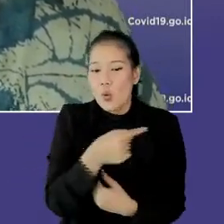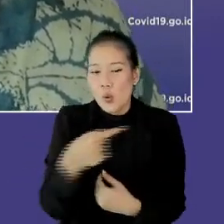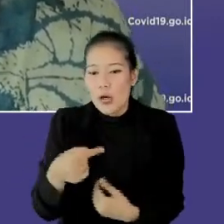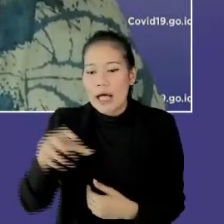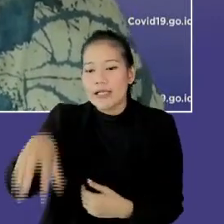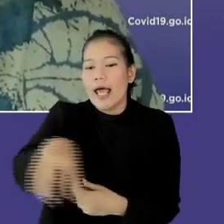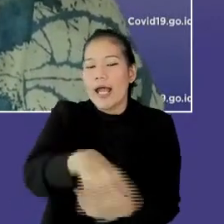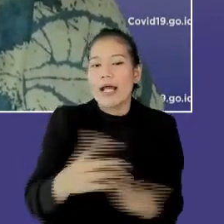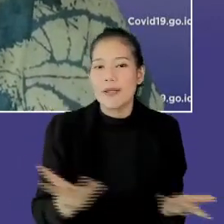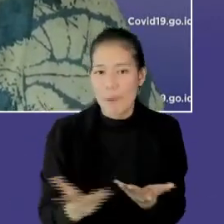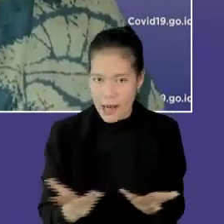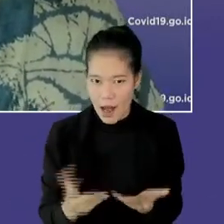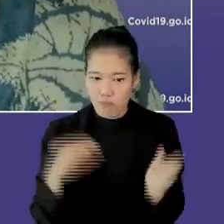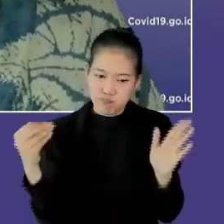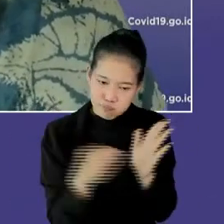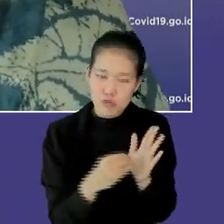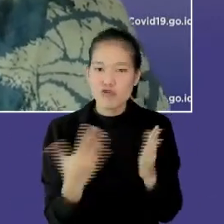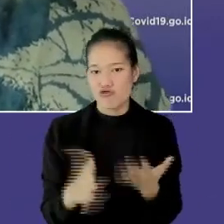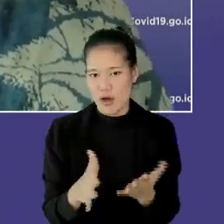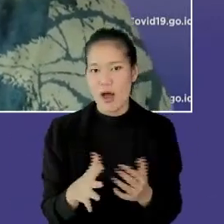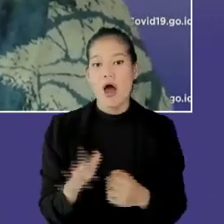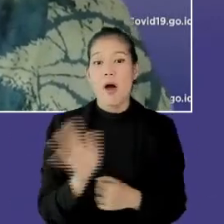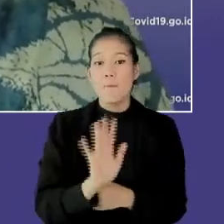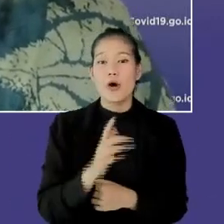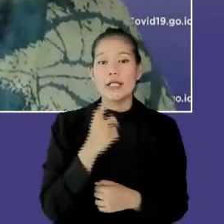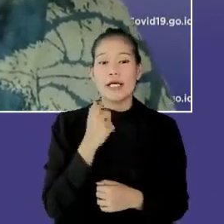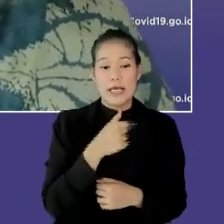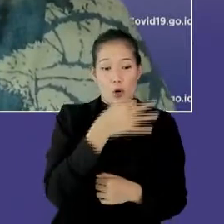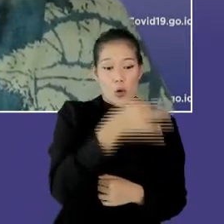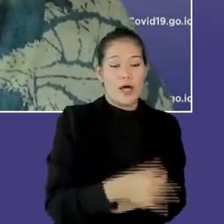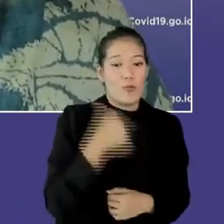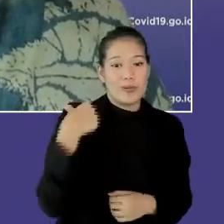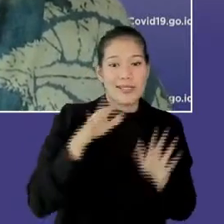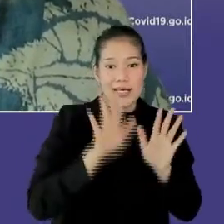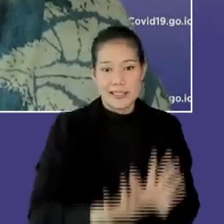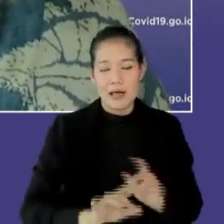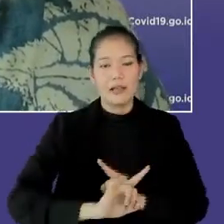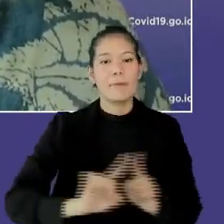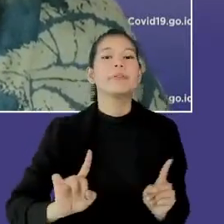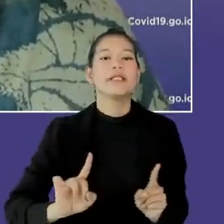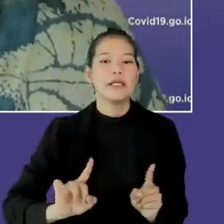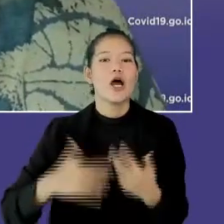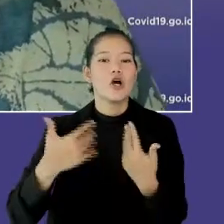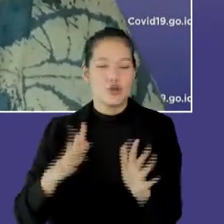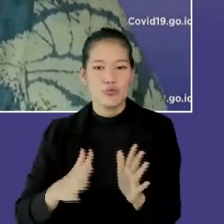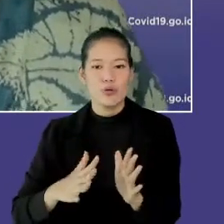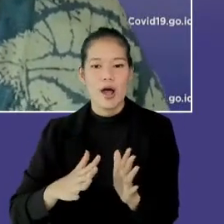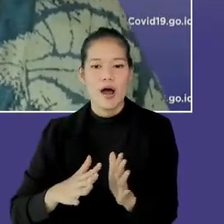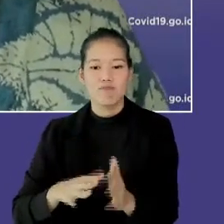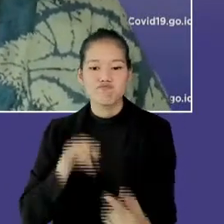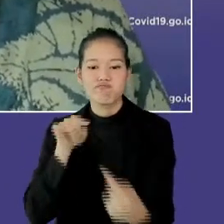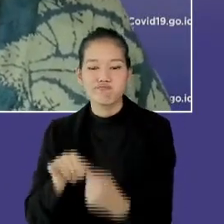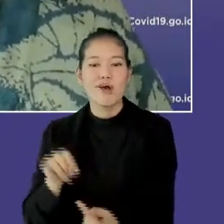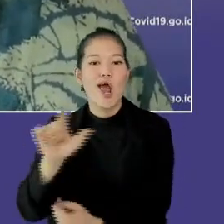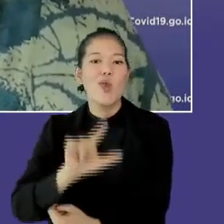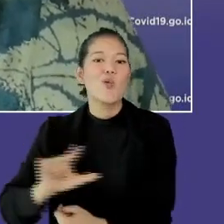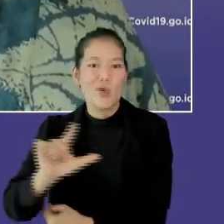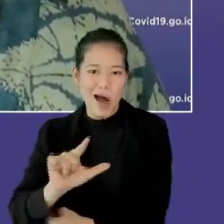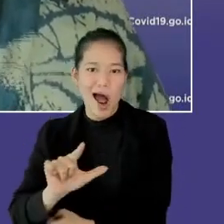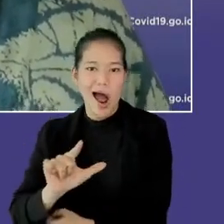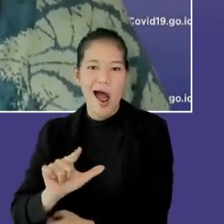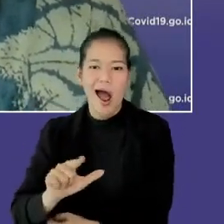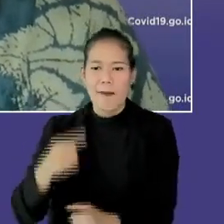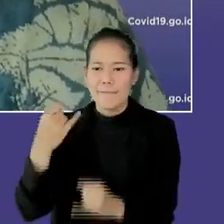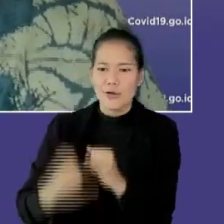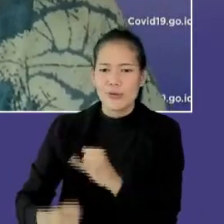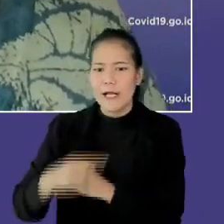di wilayah mana-mana saja, bukan hanya di level kabupaten kota atau provinsi, bahkan kita sudah mention kelurahan dan desa mana yang belum melaporkan di pekan